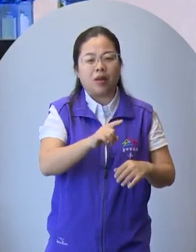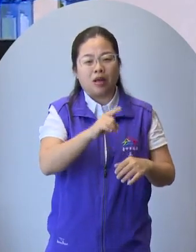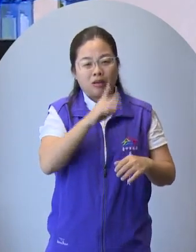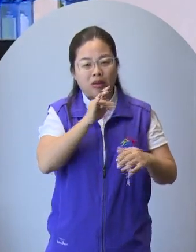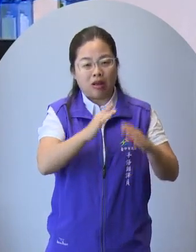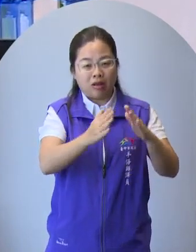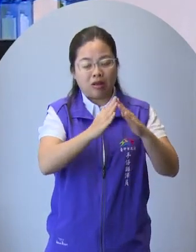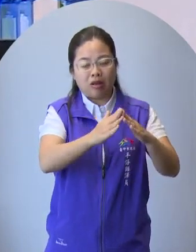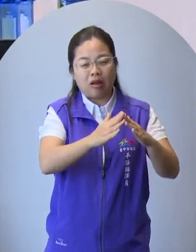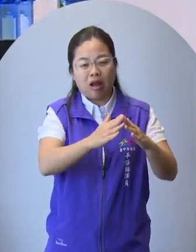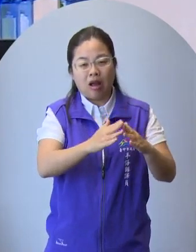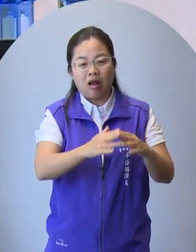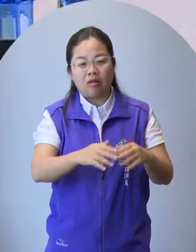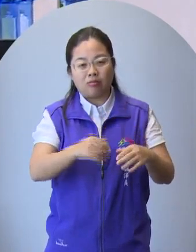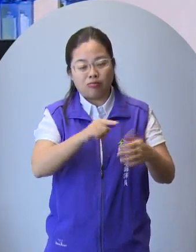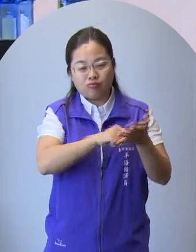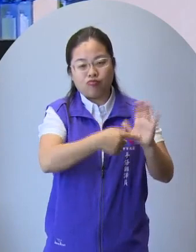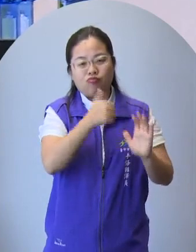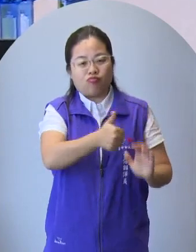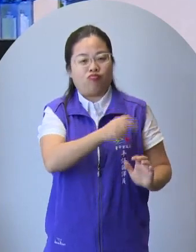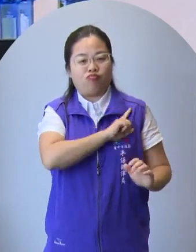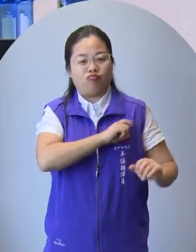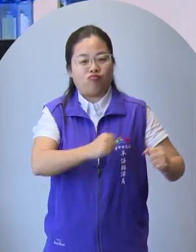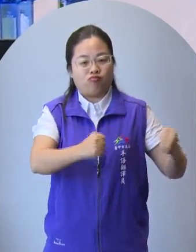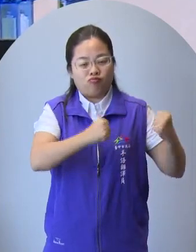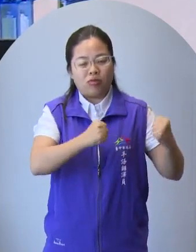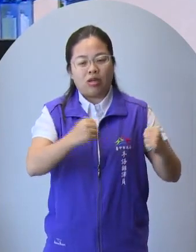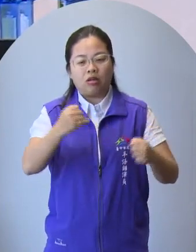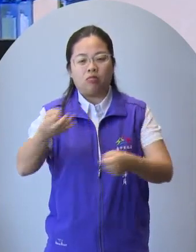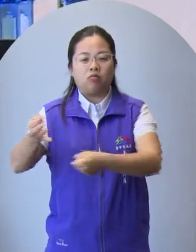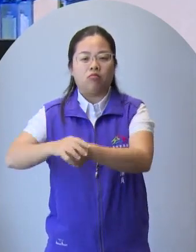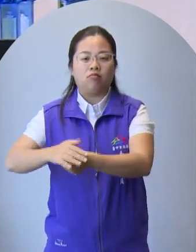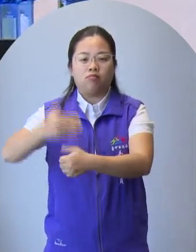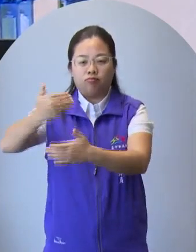就会变得更少哈。那不过呢，